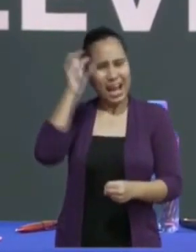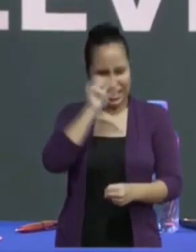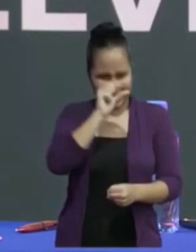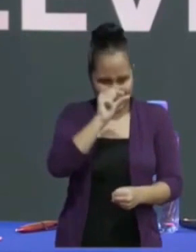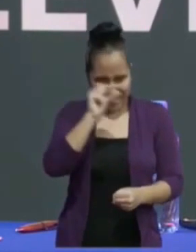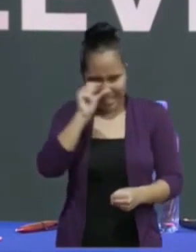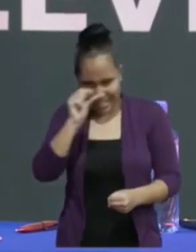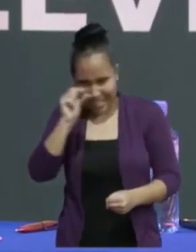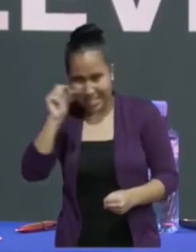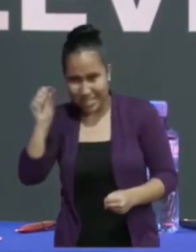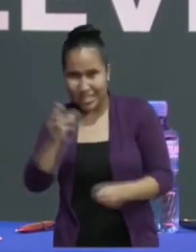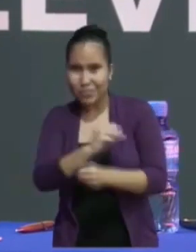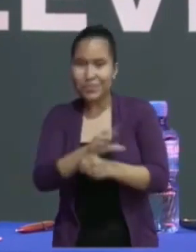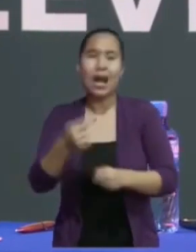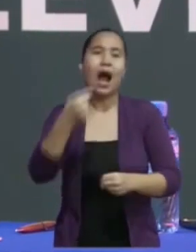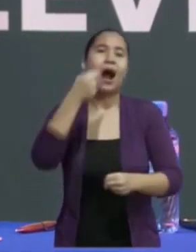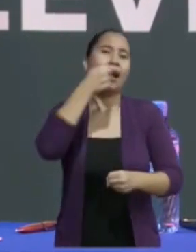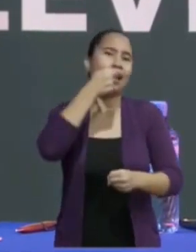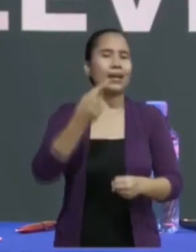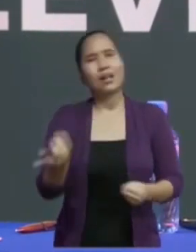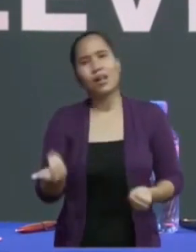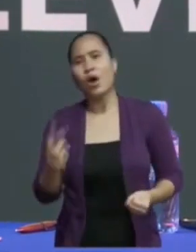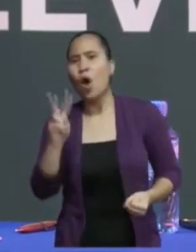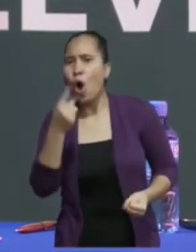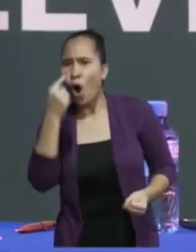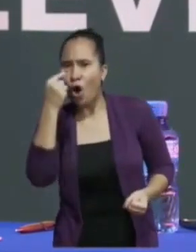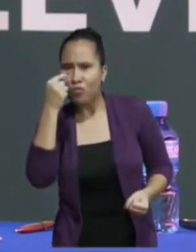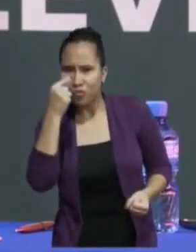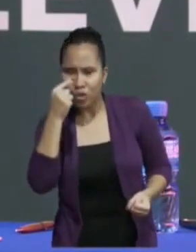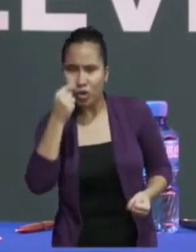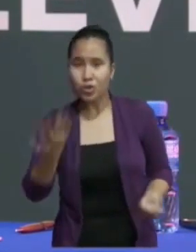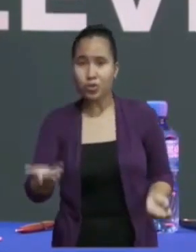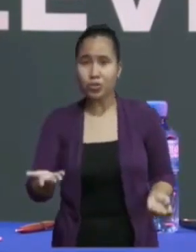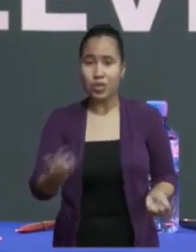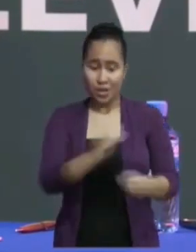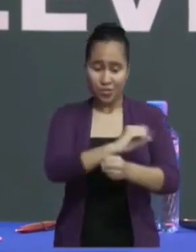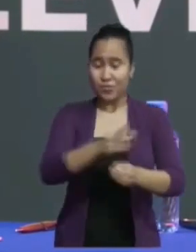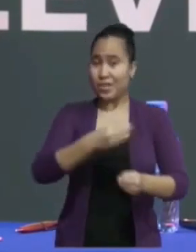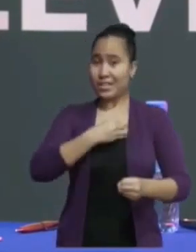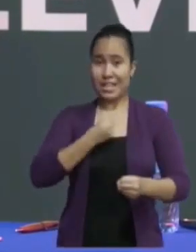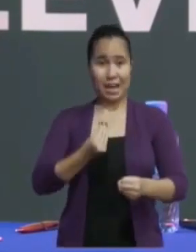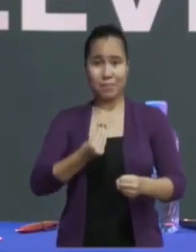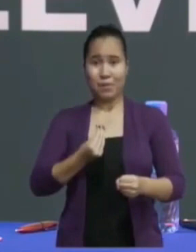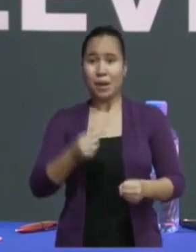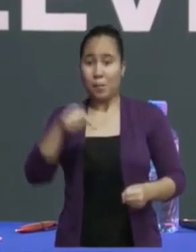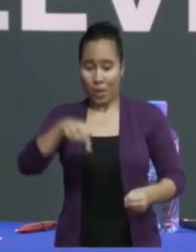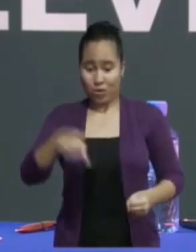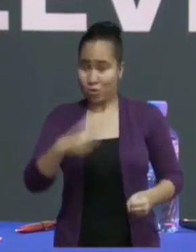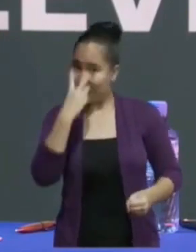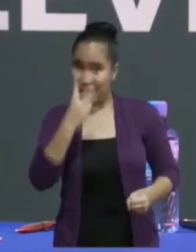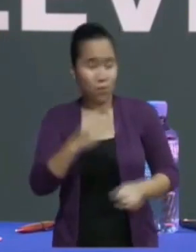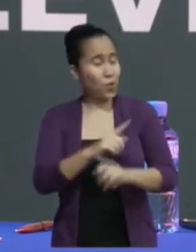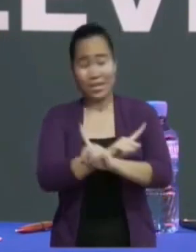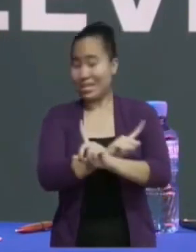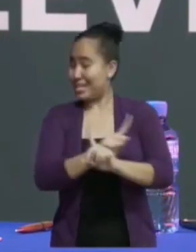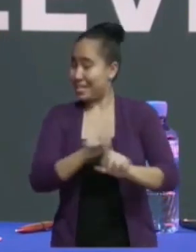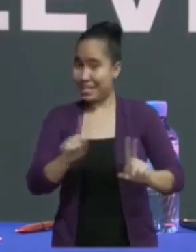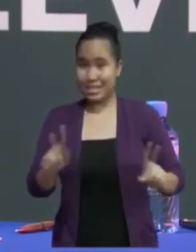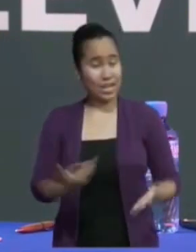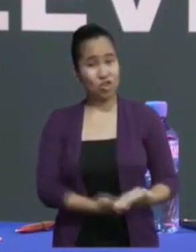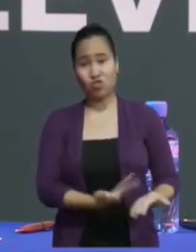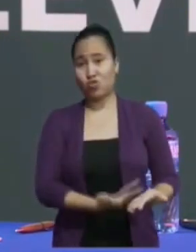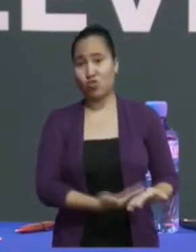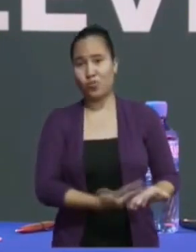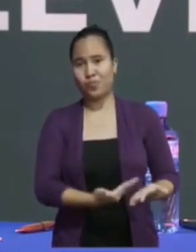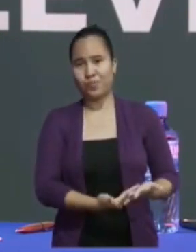van het virus in zijn keel of neus heeft, dat hij dat virus heeft. Nou, dat blijkt niet zo te zijn. Die deeltjes van het virus